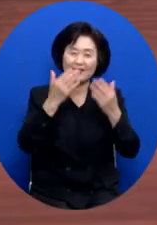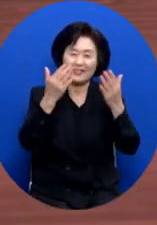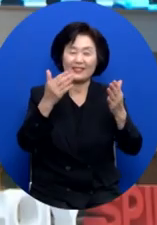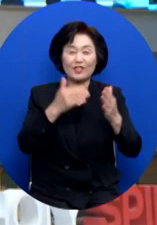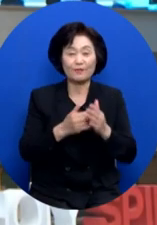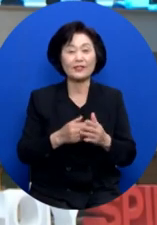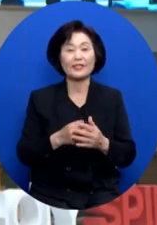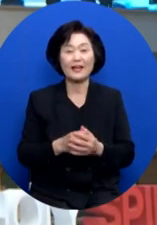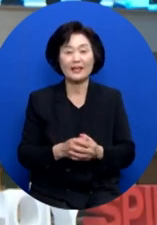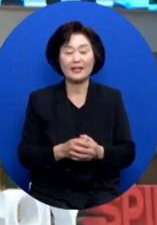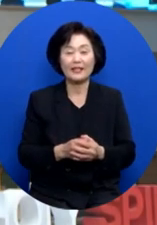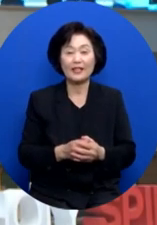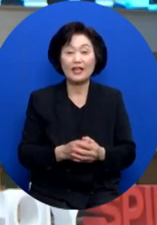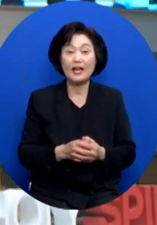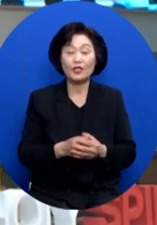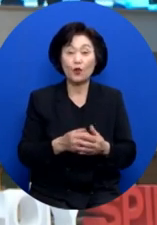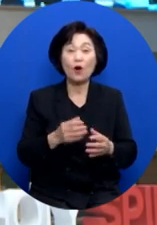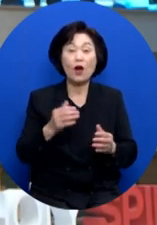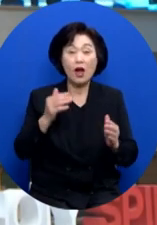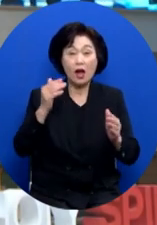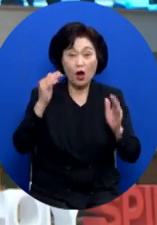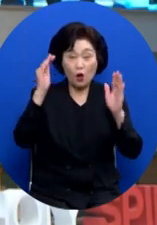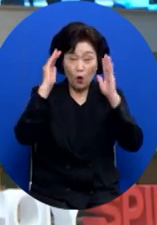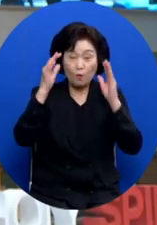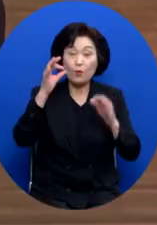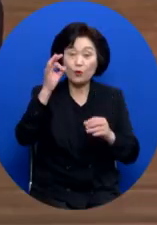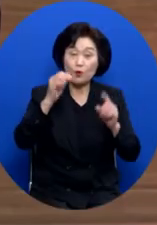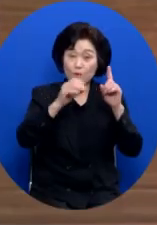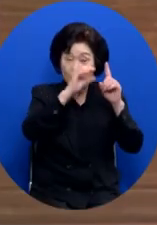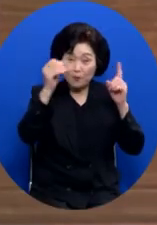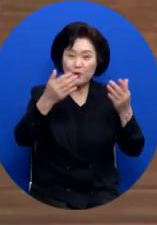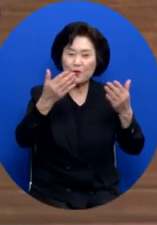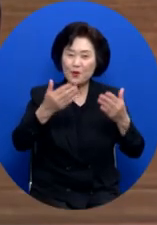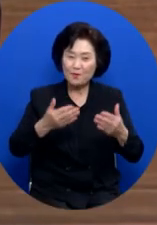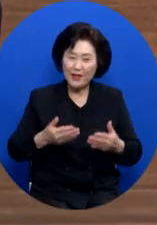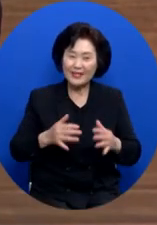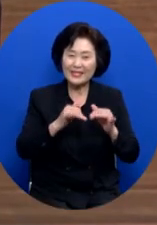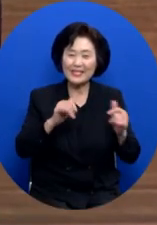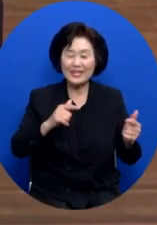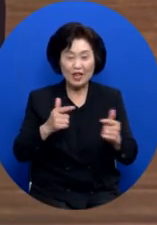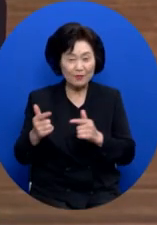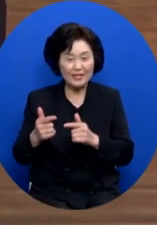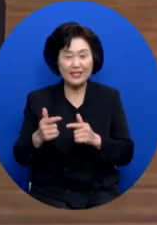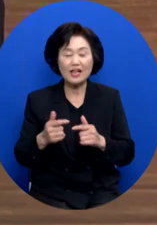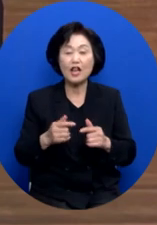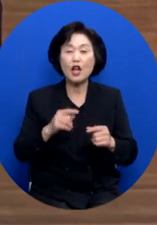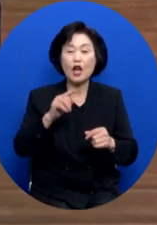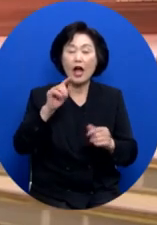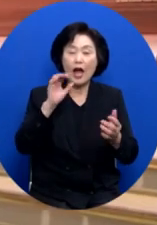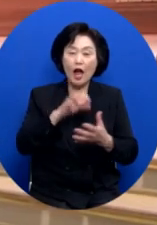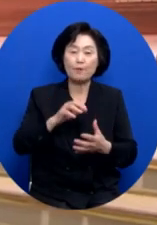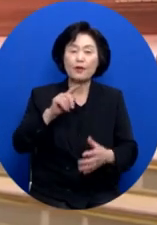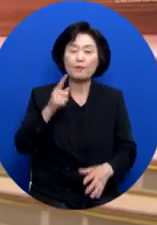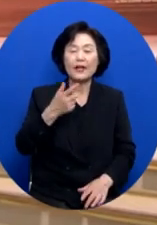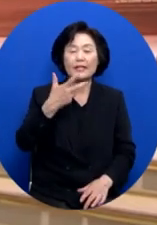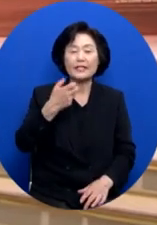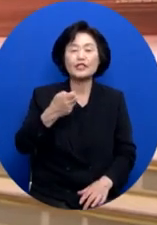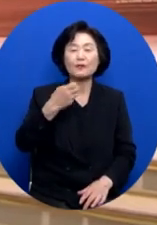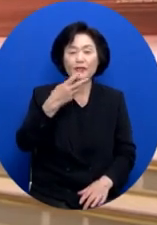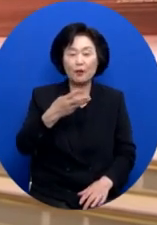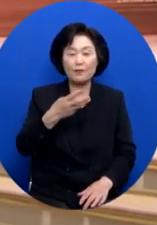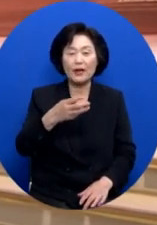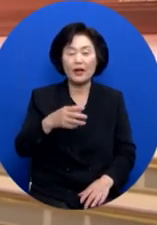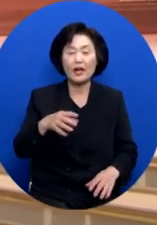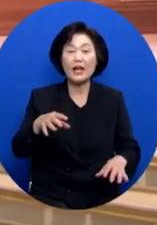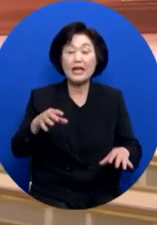이로써 성미목의 정액 장학금을 받는 사기 40명을 포함하면 총 173명의 서울신대 신학대학원 학생들이 혜택을